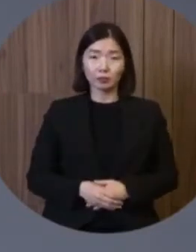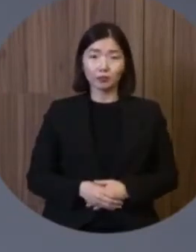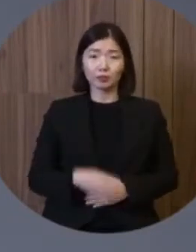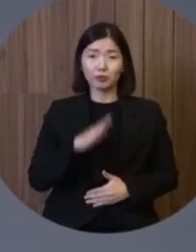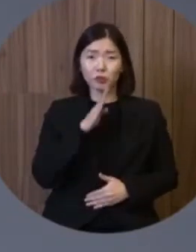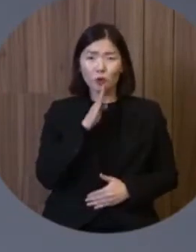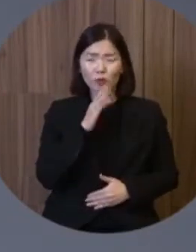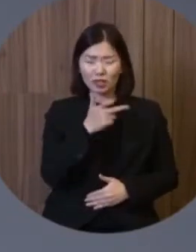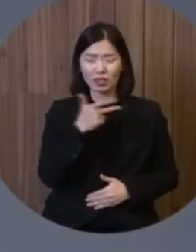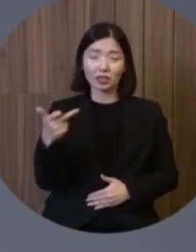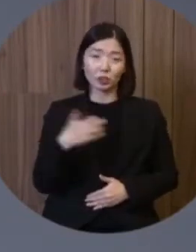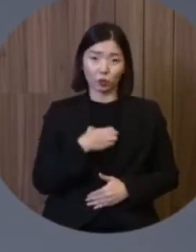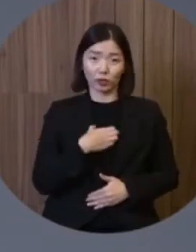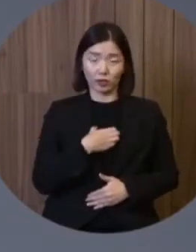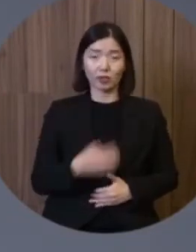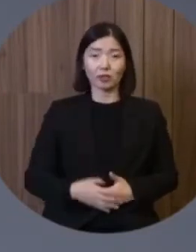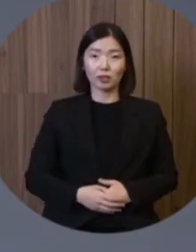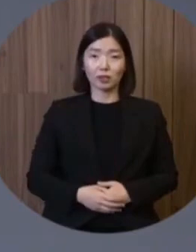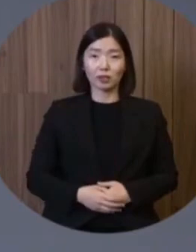정말 큰 위기입니다.